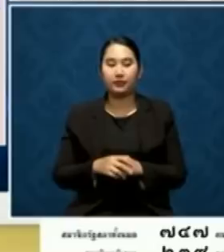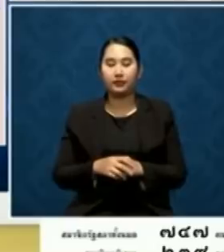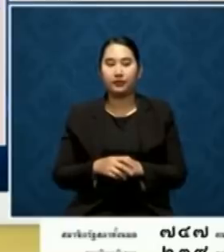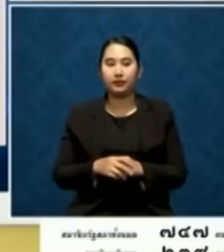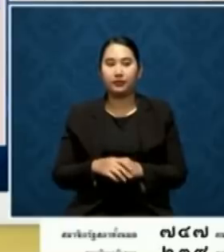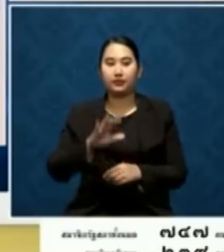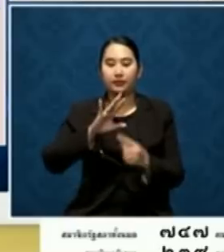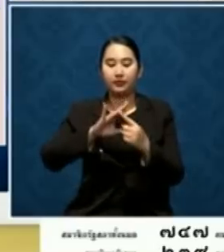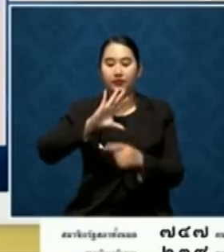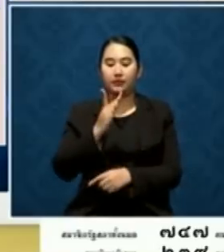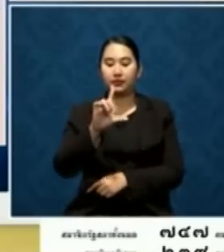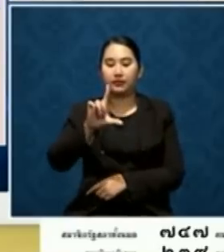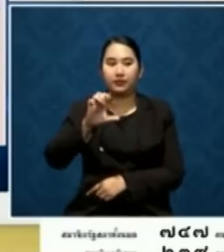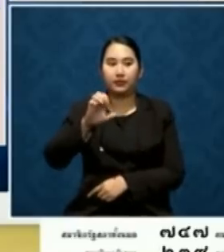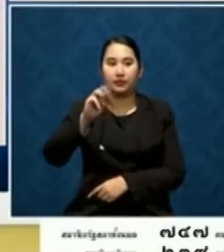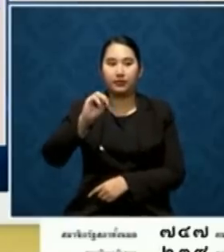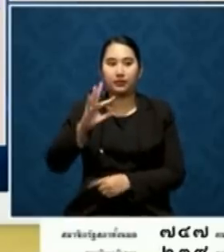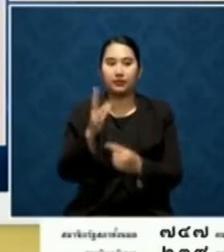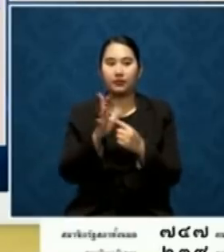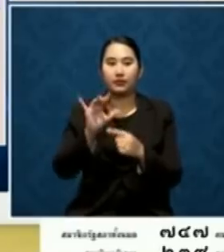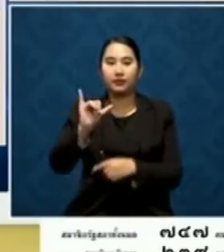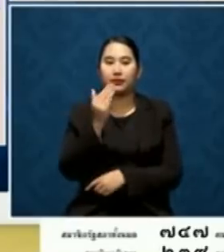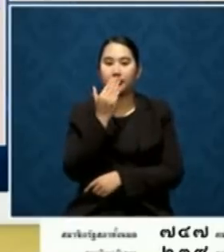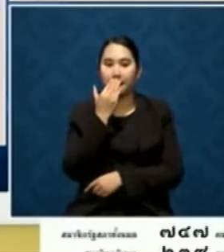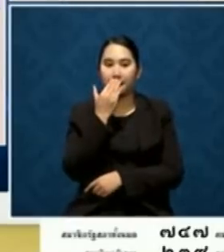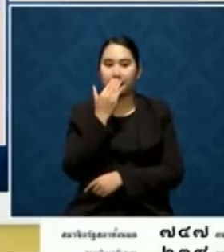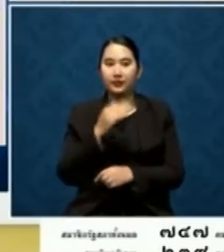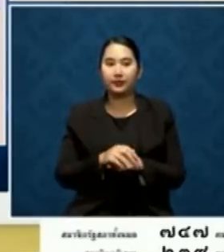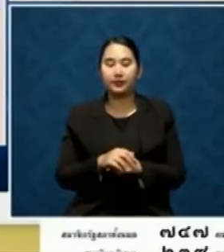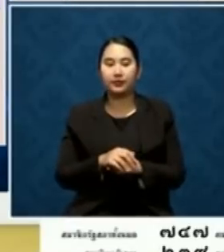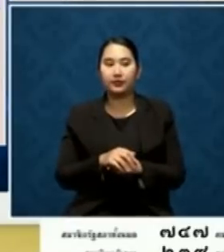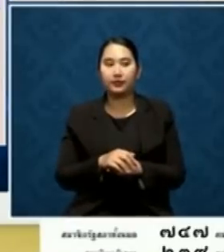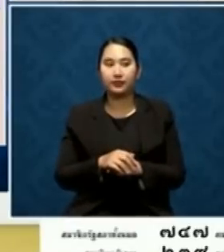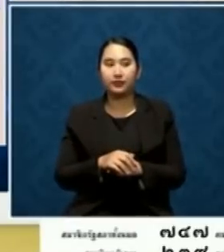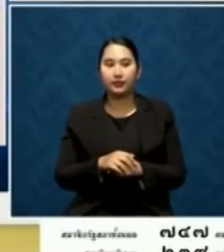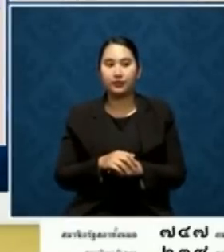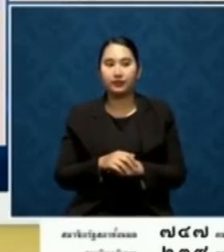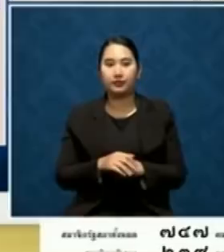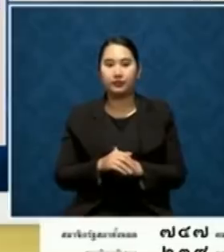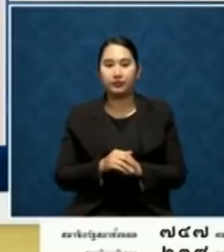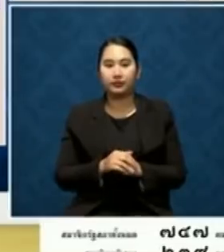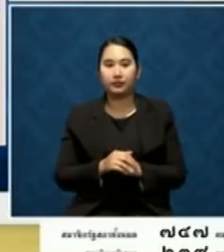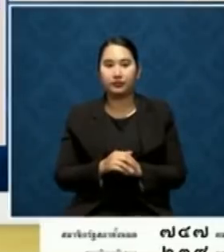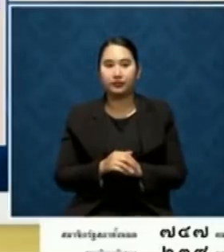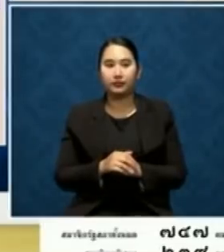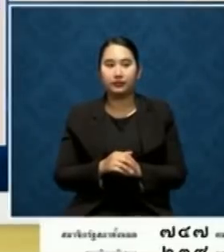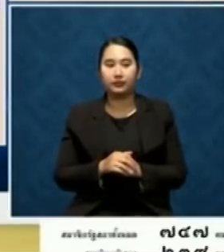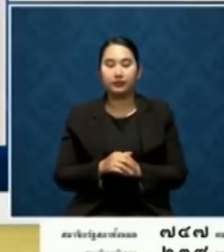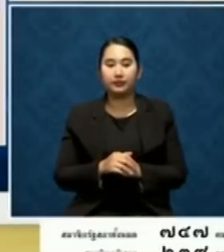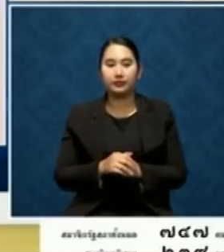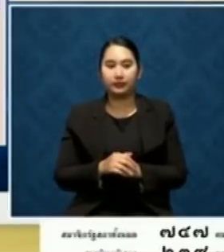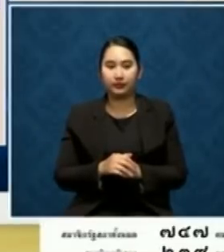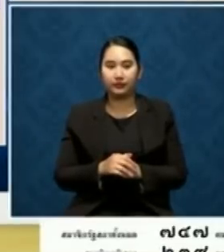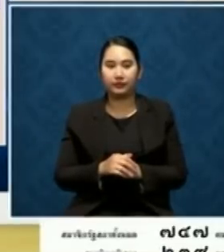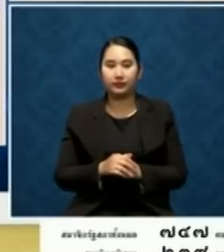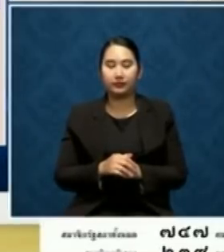เสียงแต่เมื่อสักครู่นี้เนี่ยถ้าเราไล่เรียงดูรายชื่อบางรายชื่ออาจารย์มองว่ามันบอกอะไรได้บ้างเพราะว่าเอา